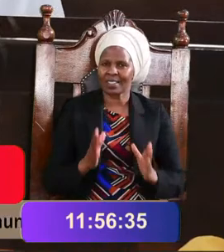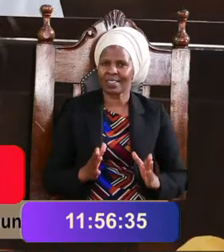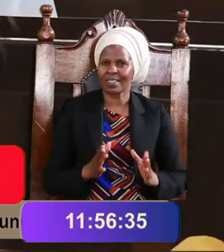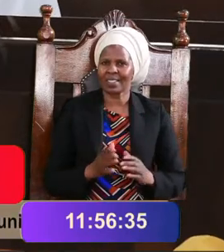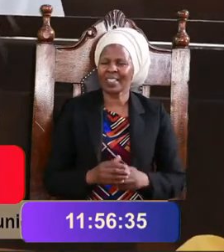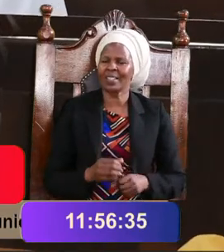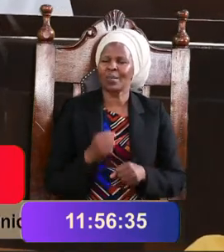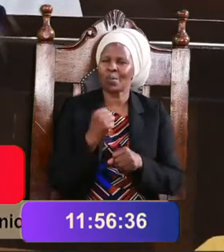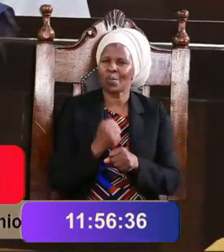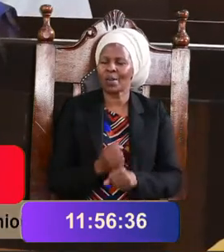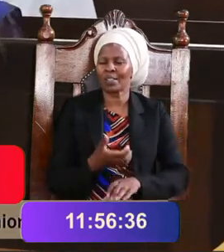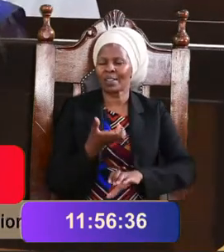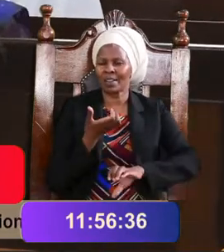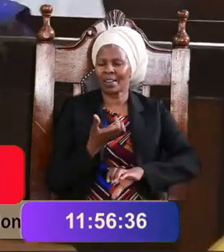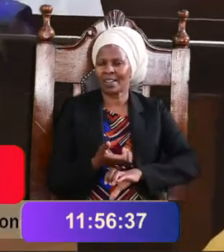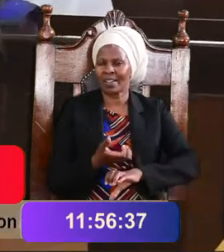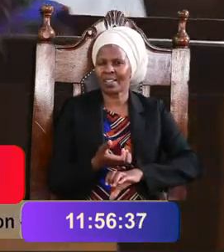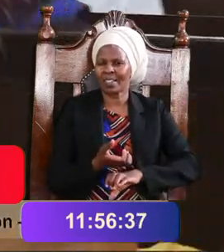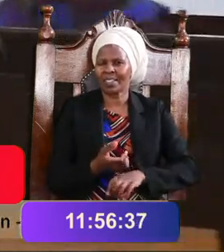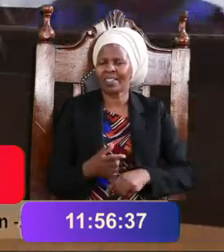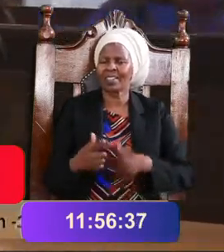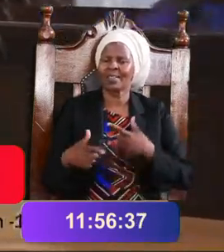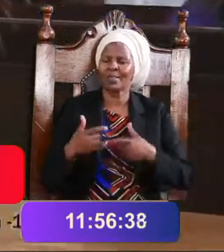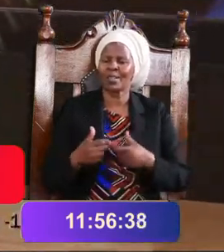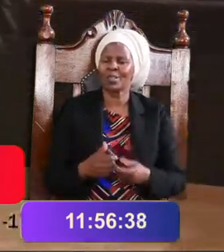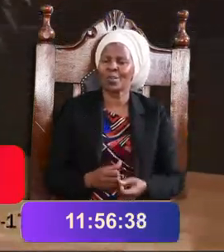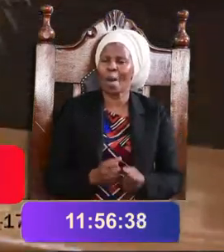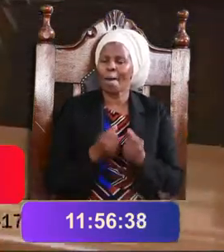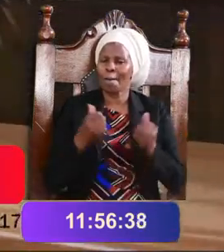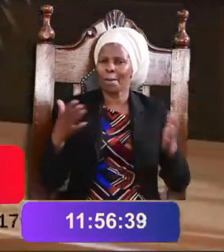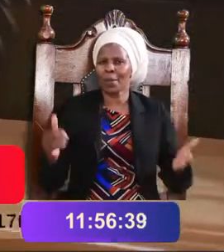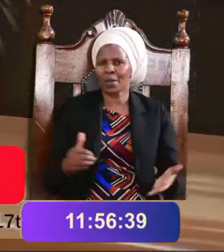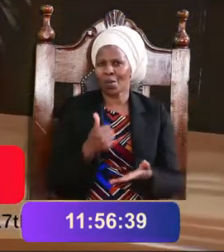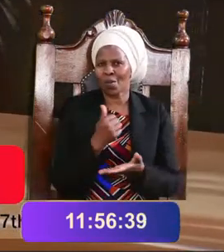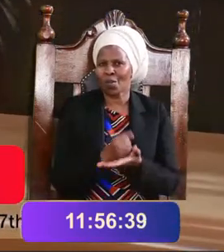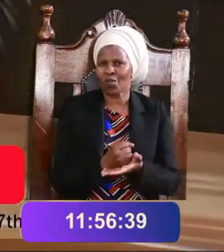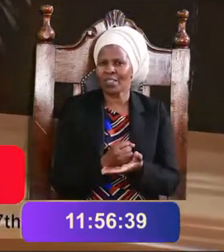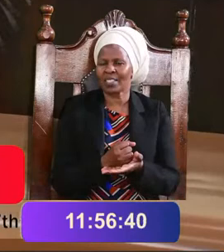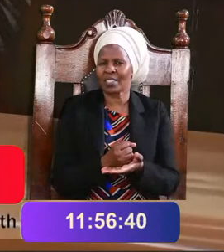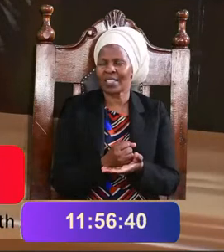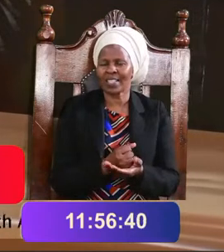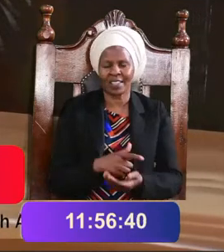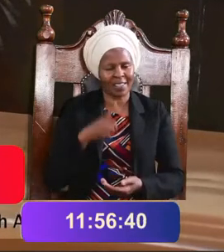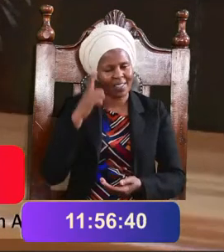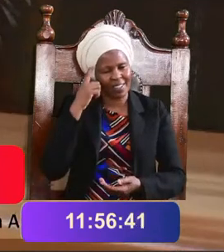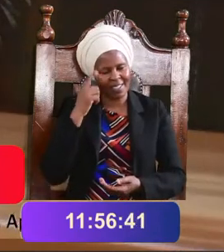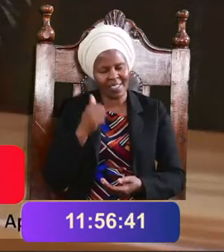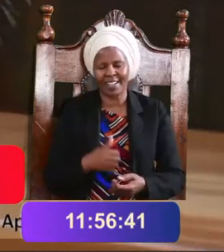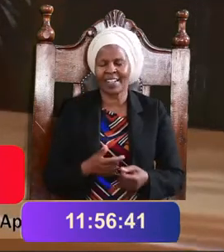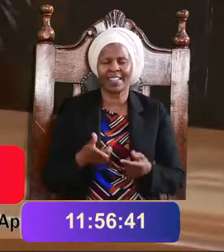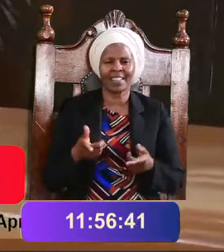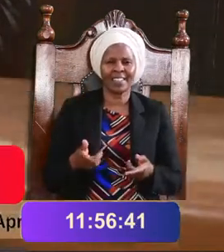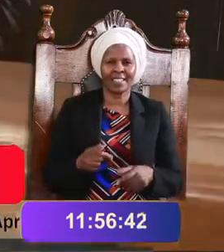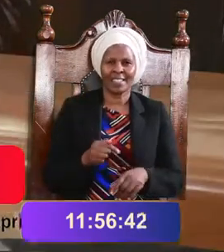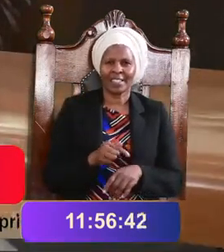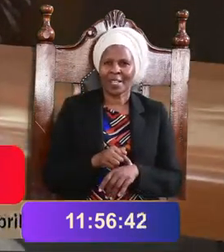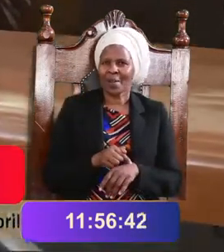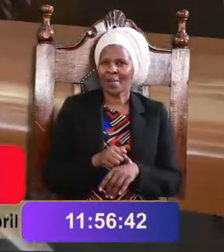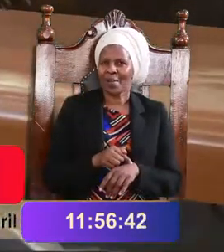kubwa na tukaenda katika zile ofisi kubwa kubwa tukapatiwa appointment, tukafikiria hey, sasa hii siku